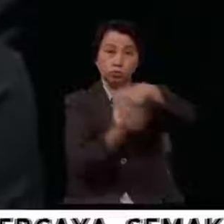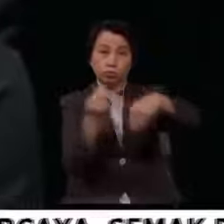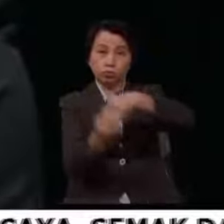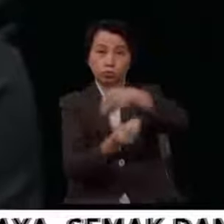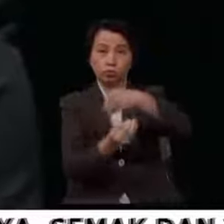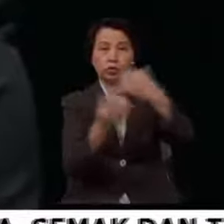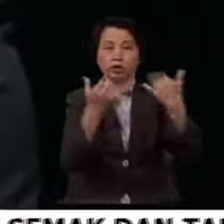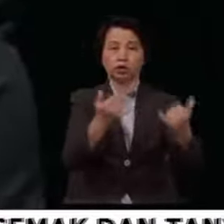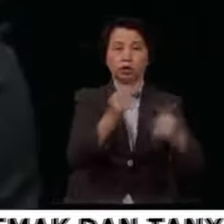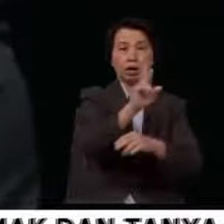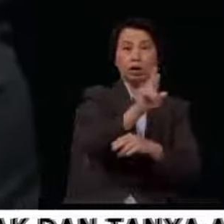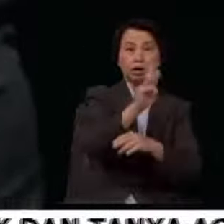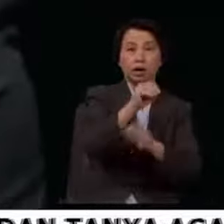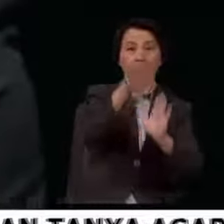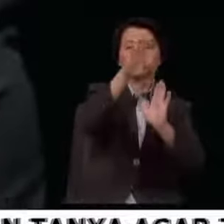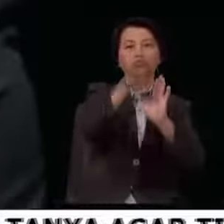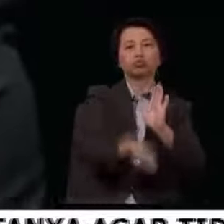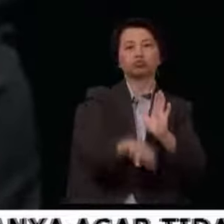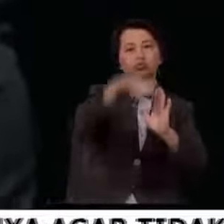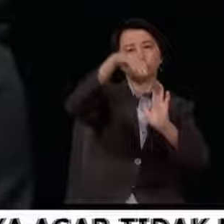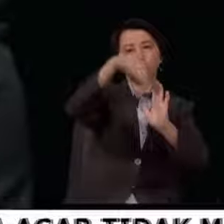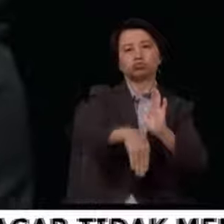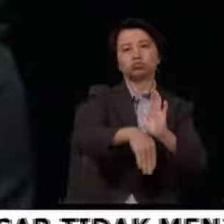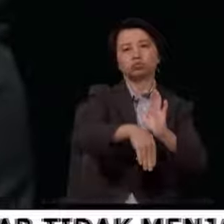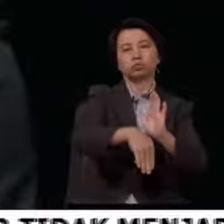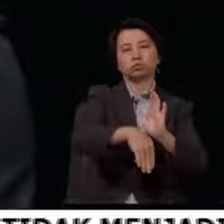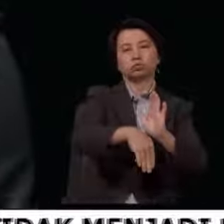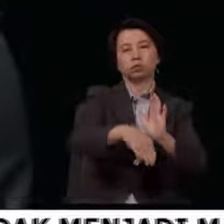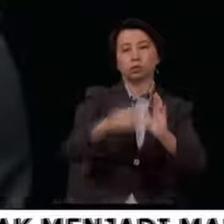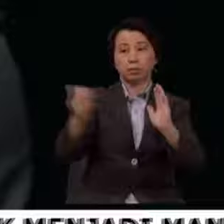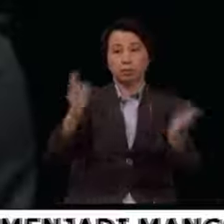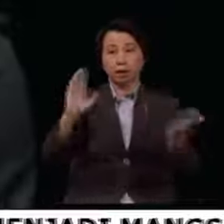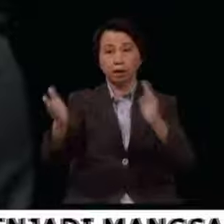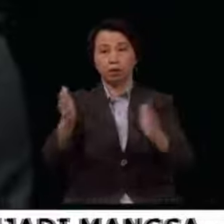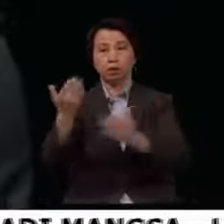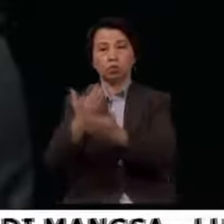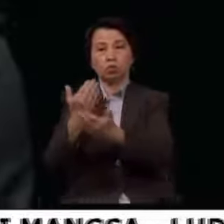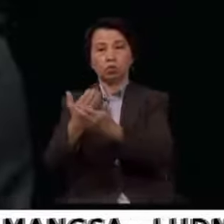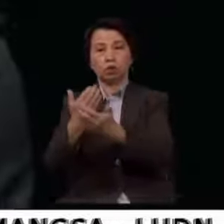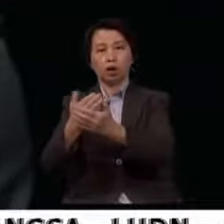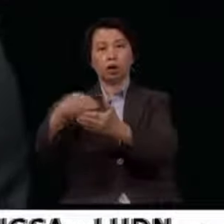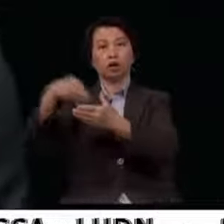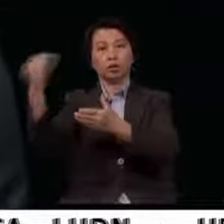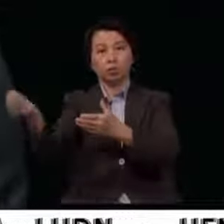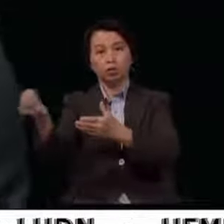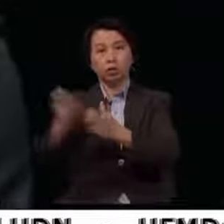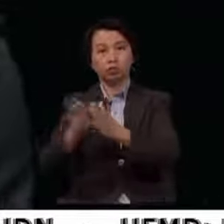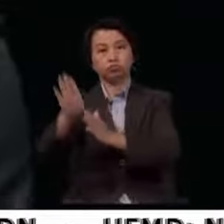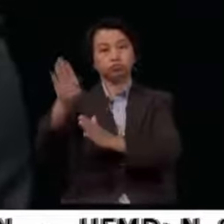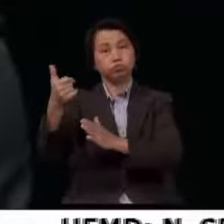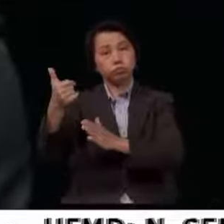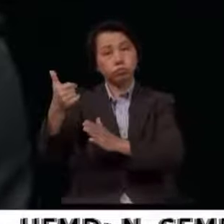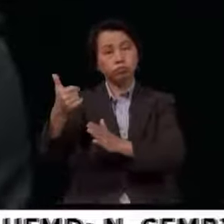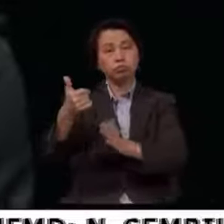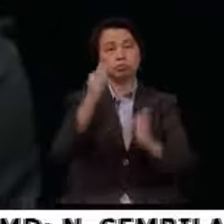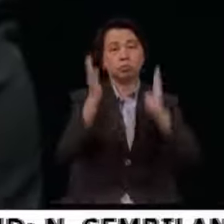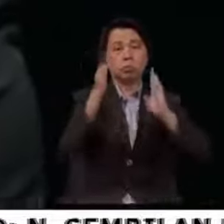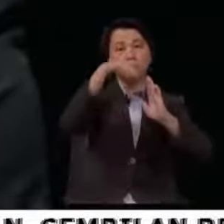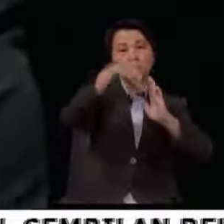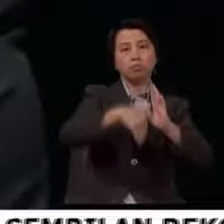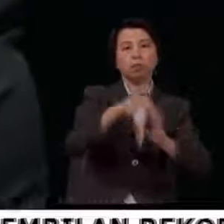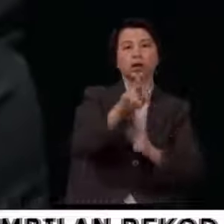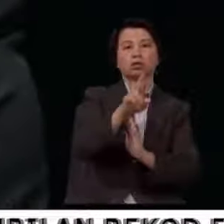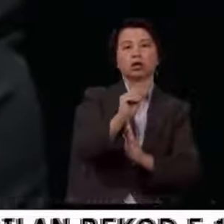permintaan dan pengeluaran dan memang menyebabkan atau kenaikan harga ya tadi